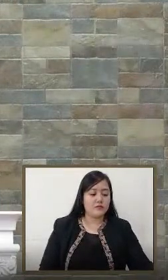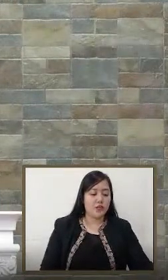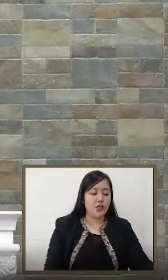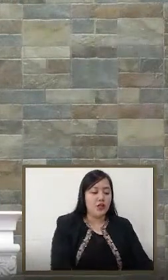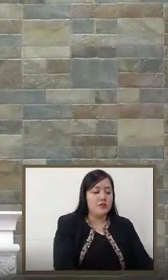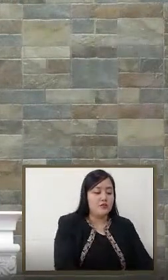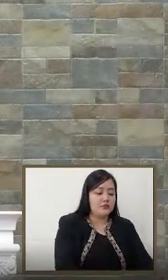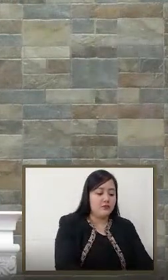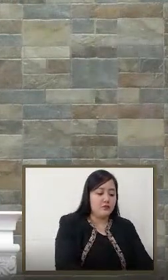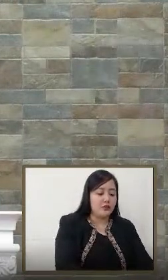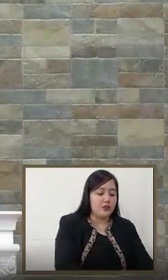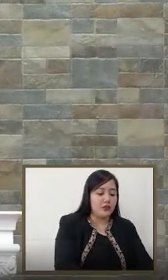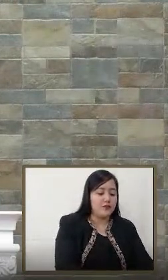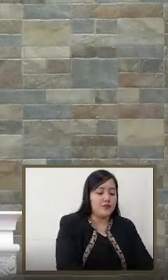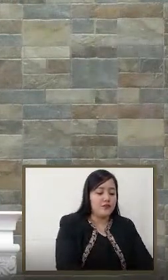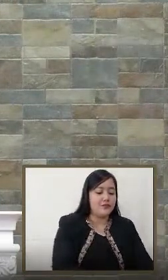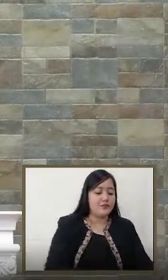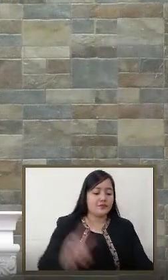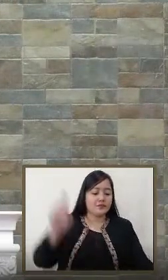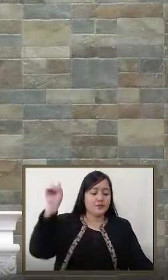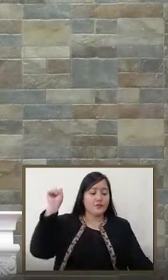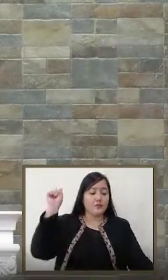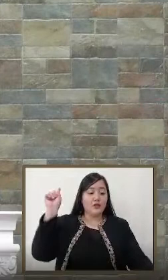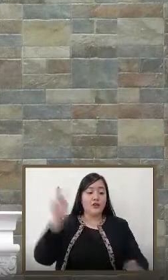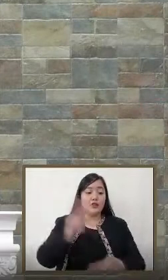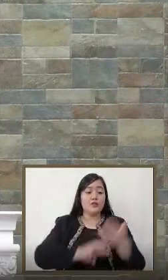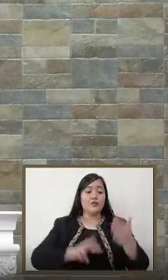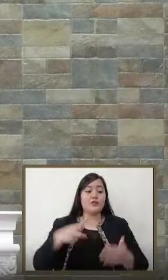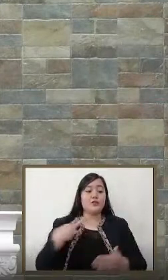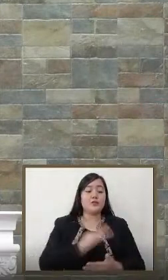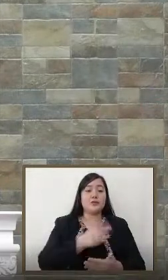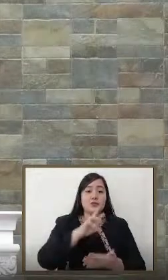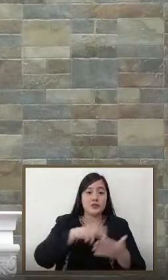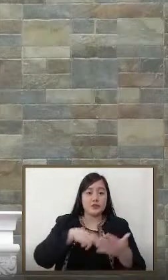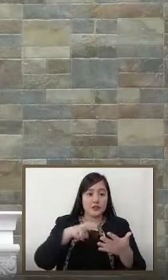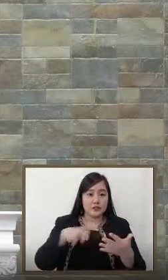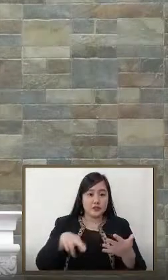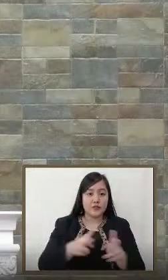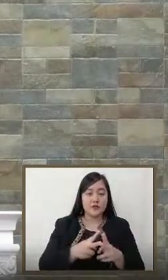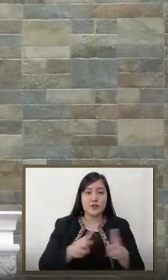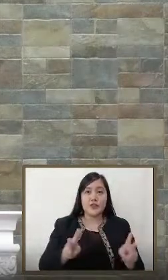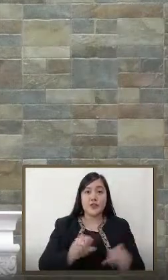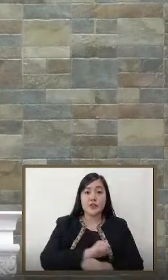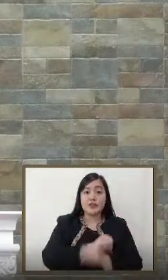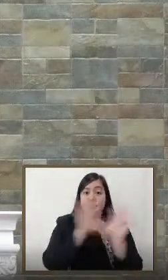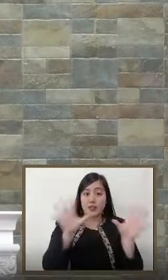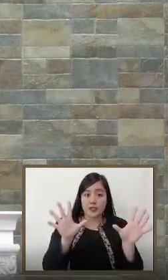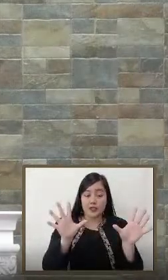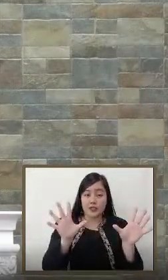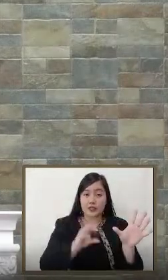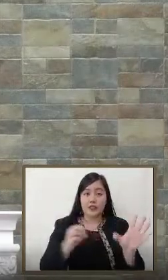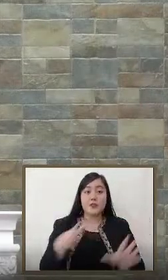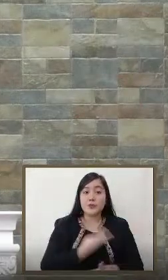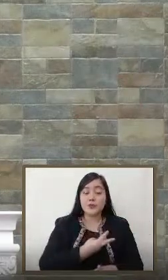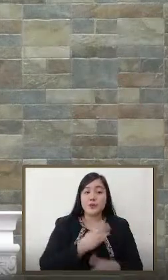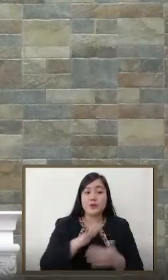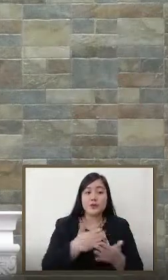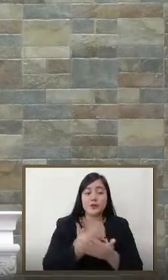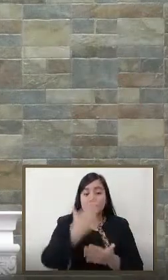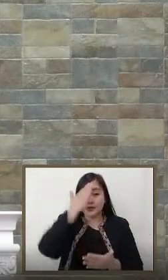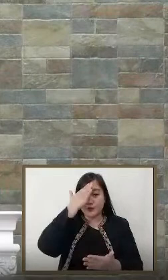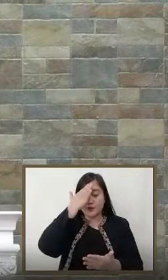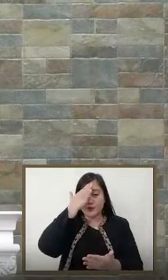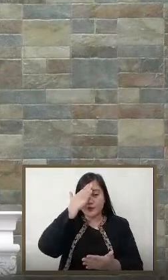ay napakaliwanag naman at hindi naman lingid sa ating kalaman, no? Ito po ay